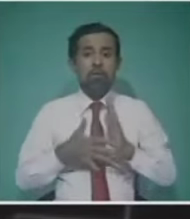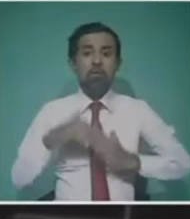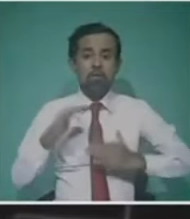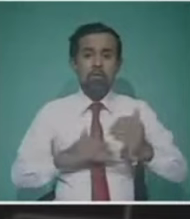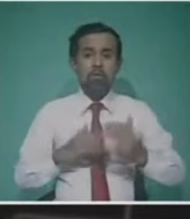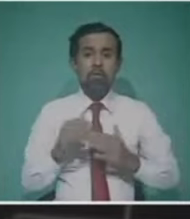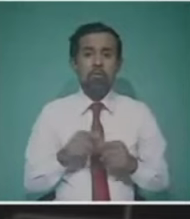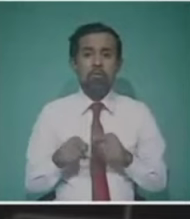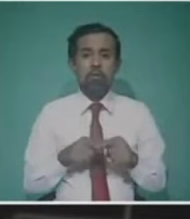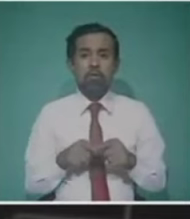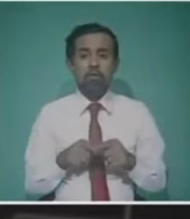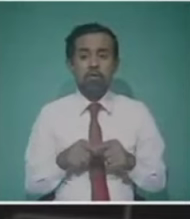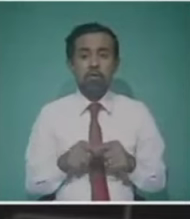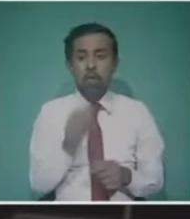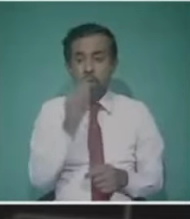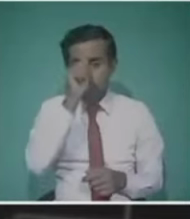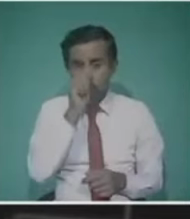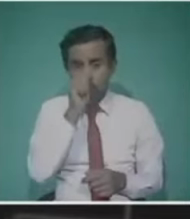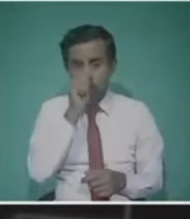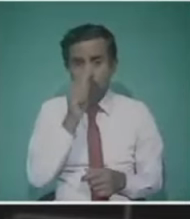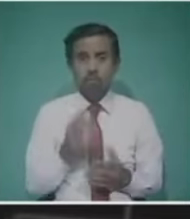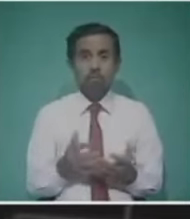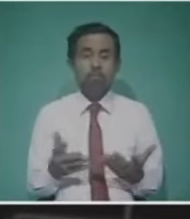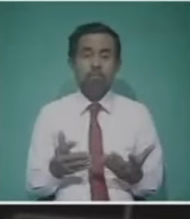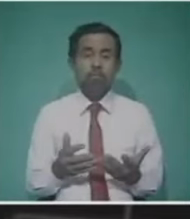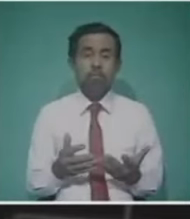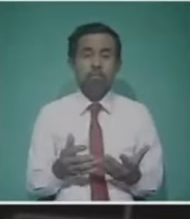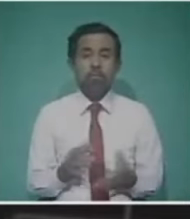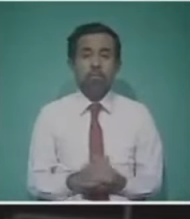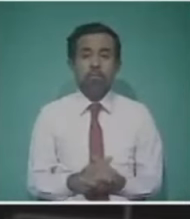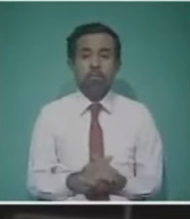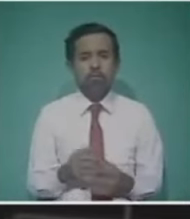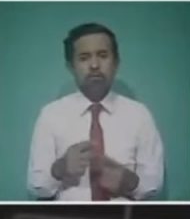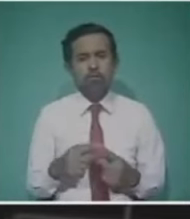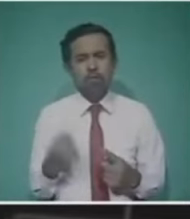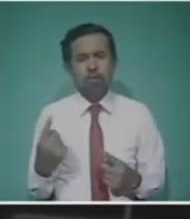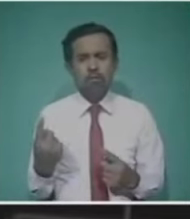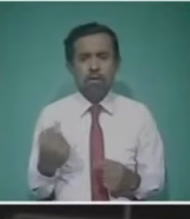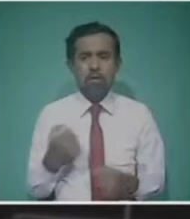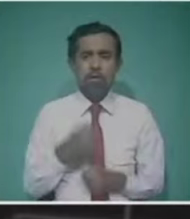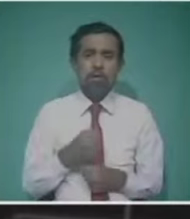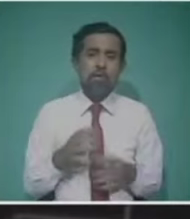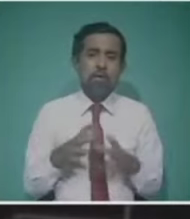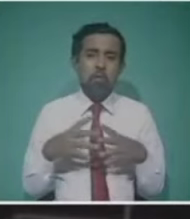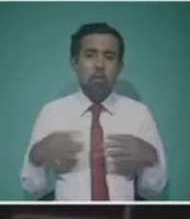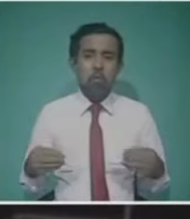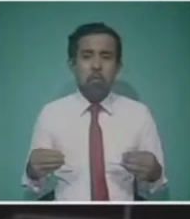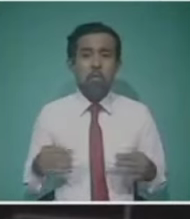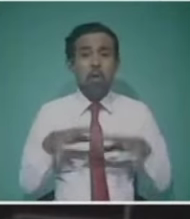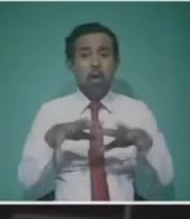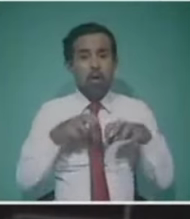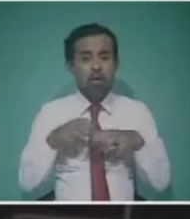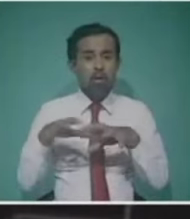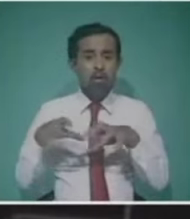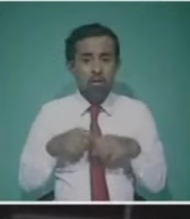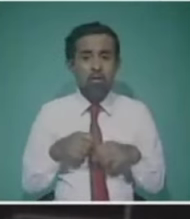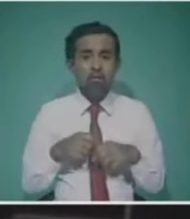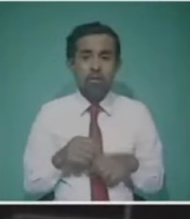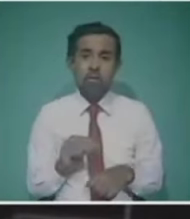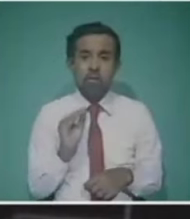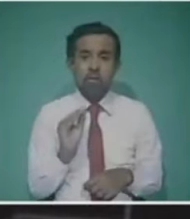களவாக மோசடி செய்து பெருந்தொகை பணங்களையும் அரசு சொத்துக்களை மோசடி செய்கிற சூழல் தடுக்கப்பட்டால்